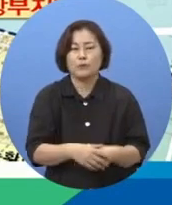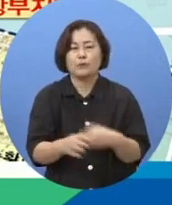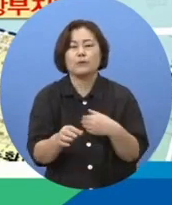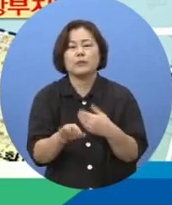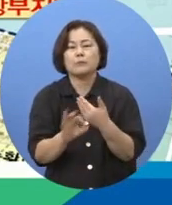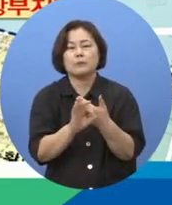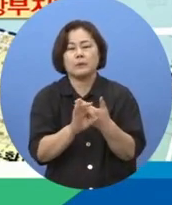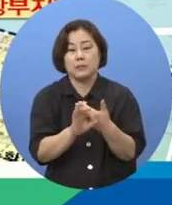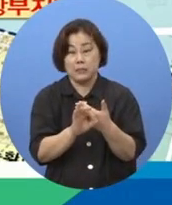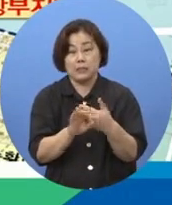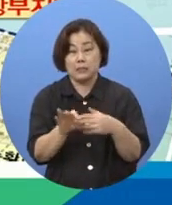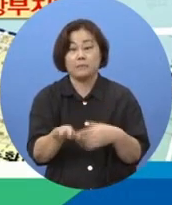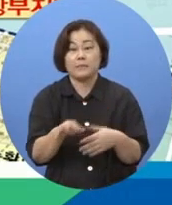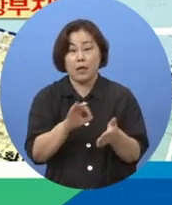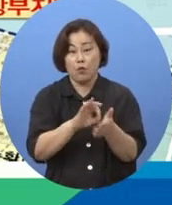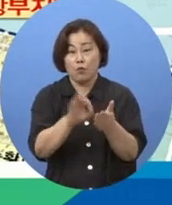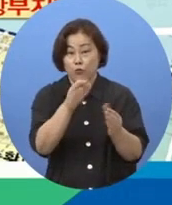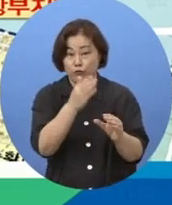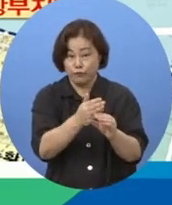있었습니다